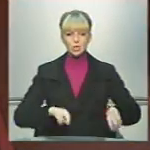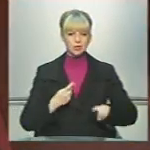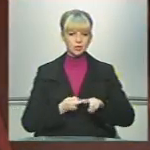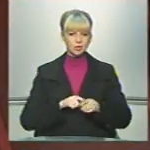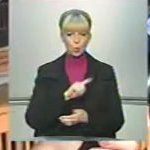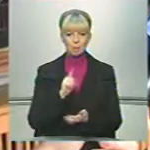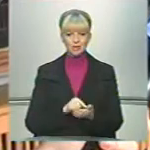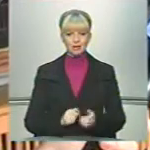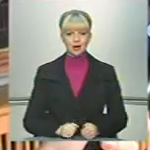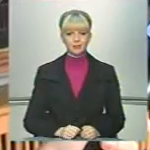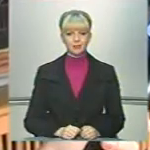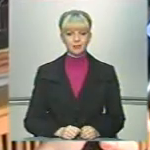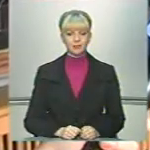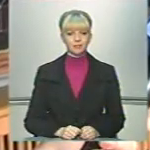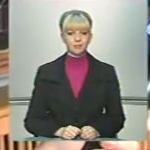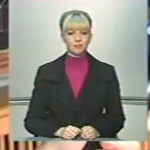питання.